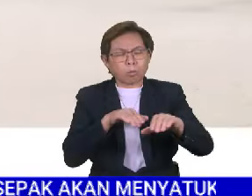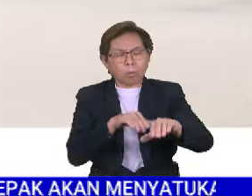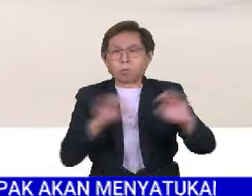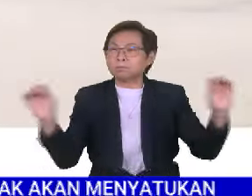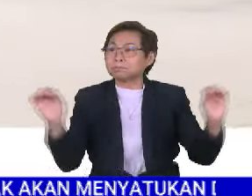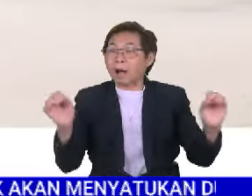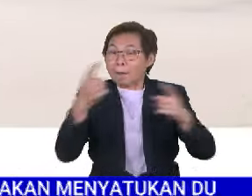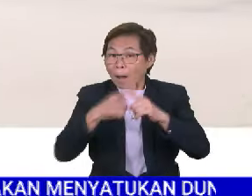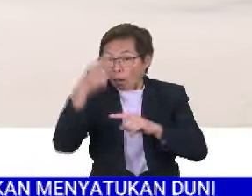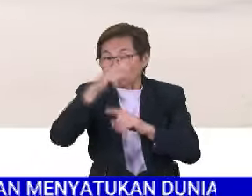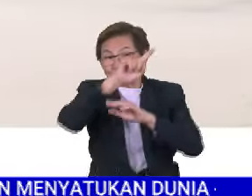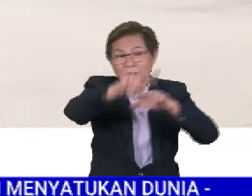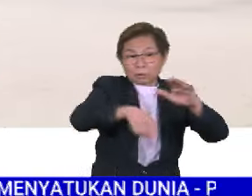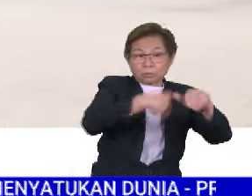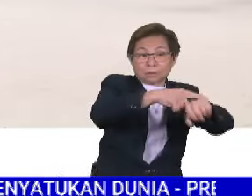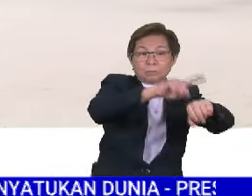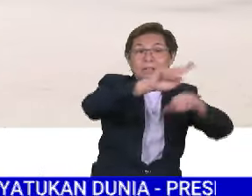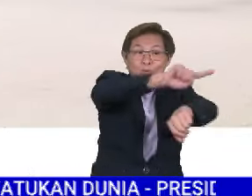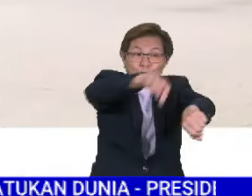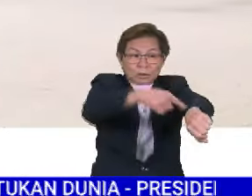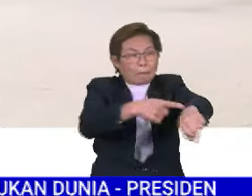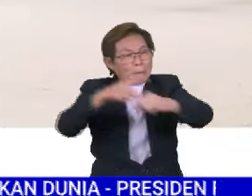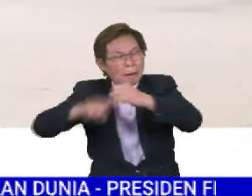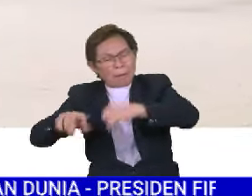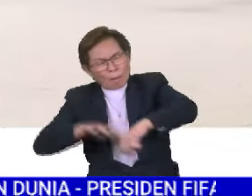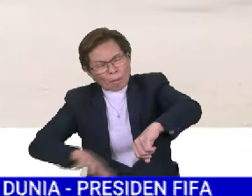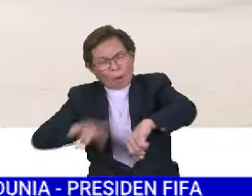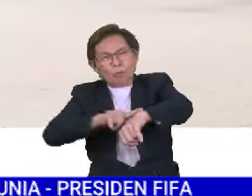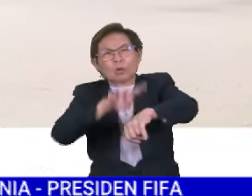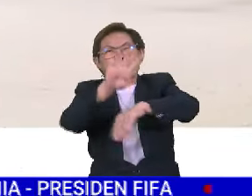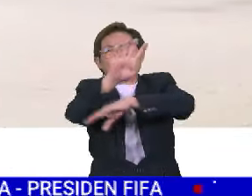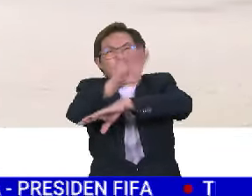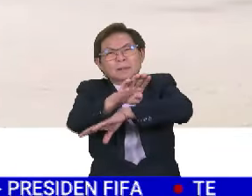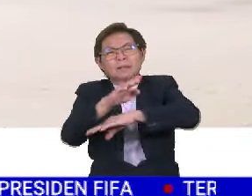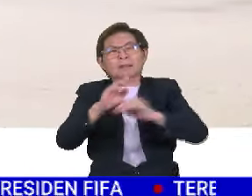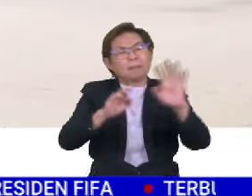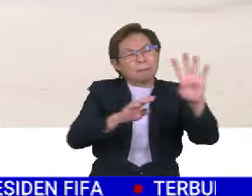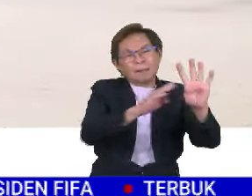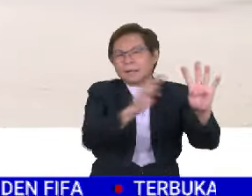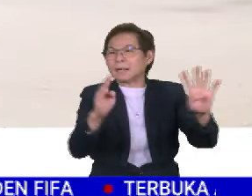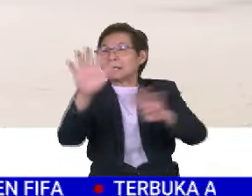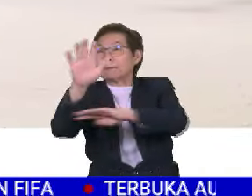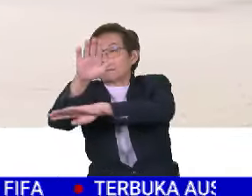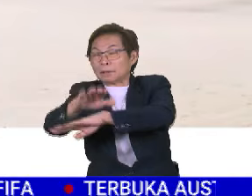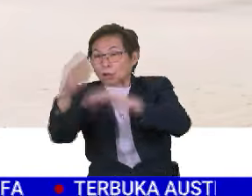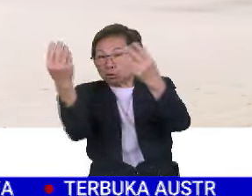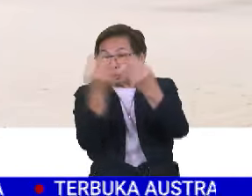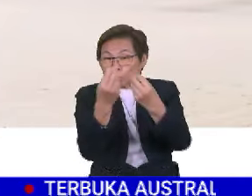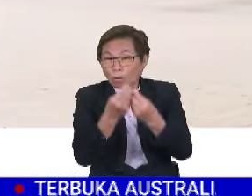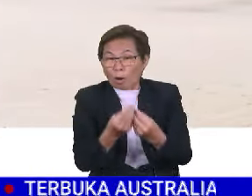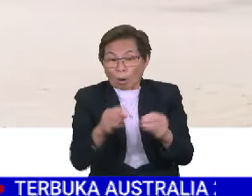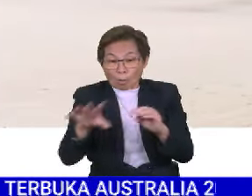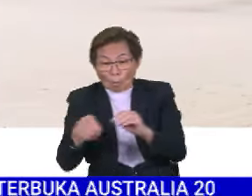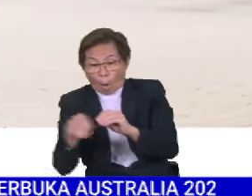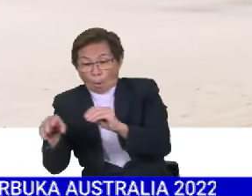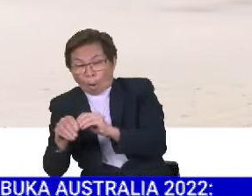kesesakan. Namun untuk satu jam terakhir, kira-kira iaitu jam 4 petang sehingga 5 petang tadi, jumlah kenderaan